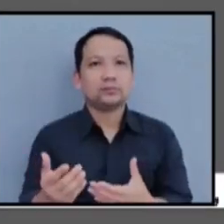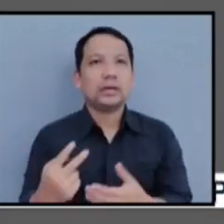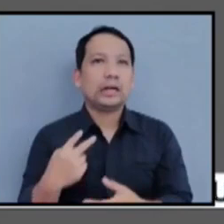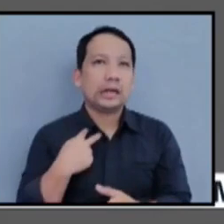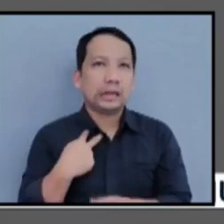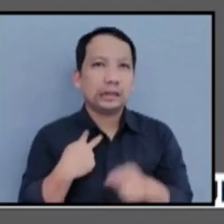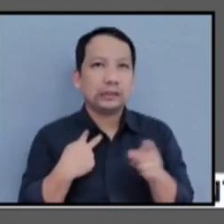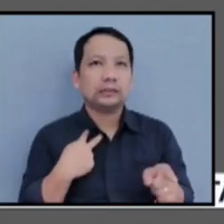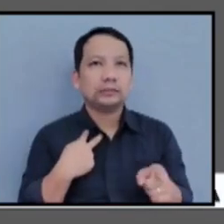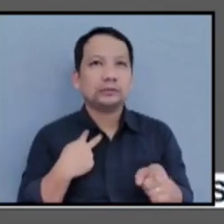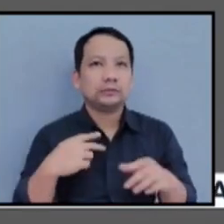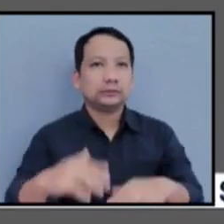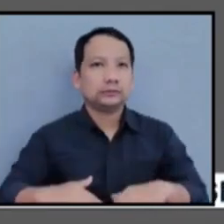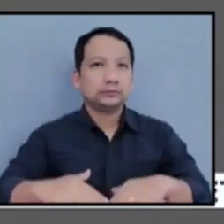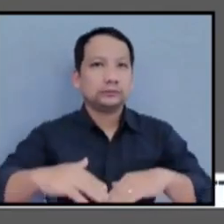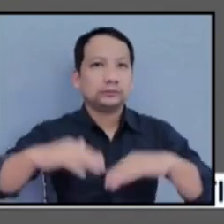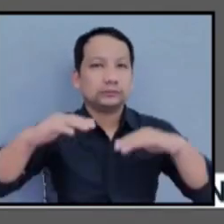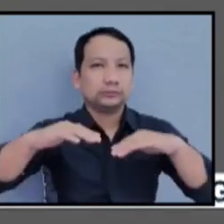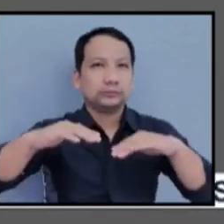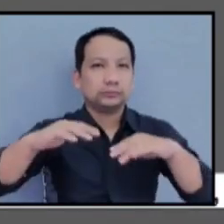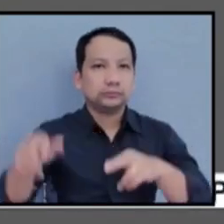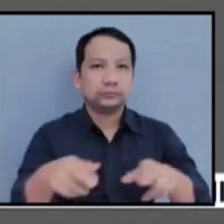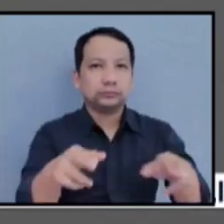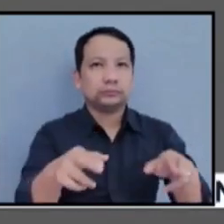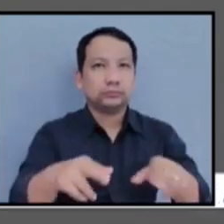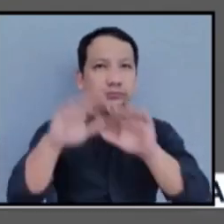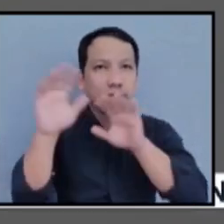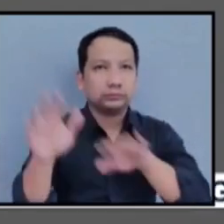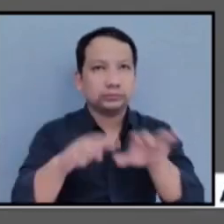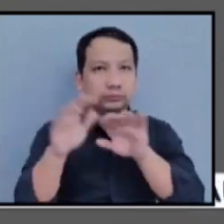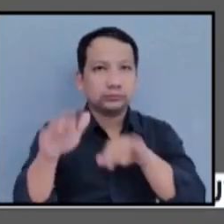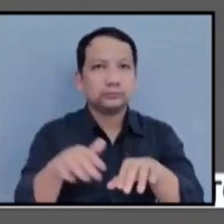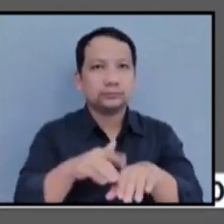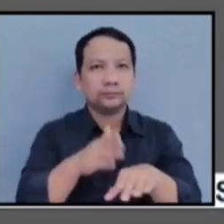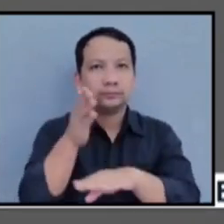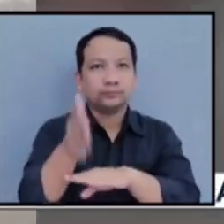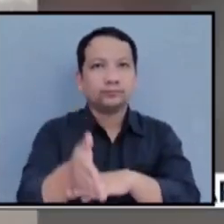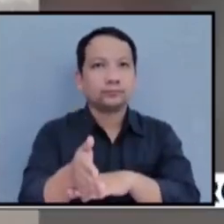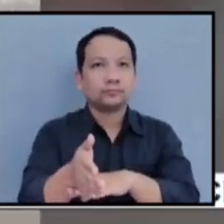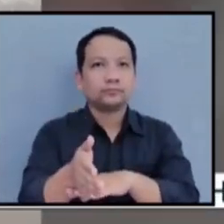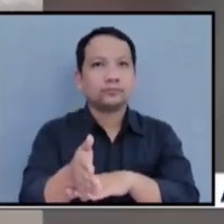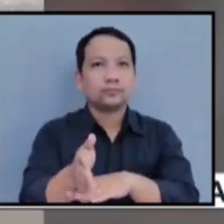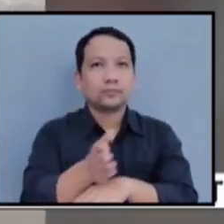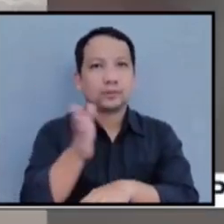taas ng tubig ng ilog na kailangan nilang tawirin para makarating sa bayan.